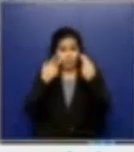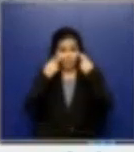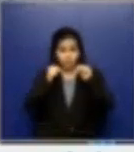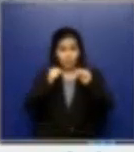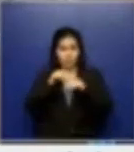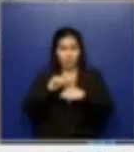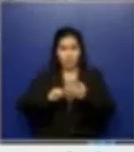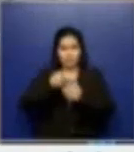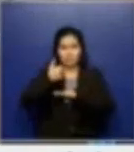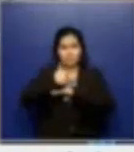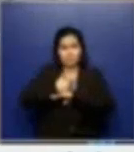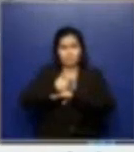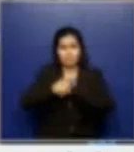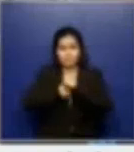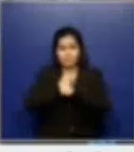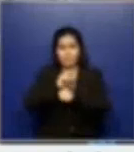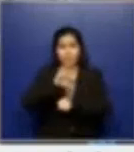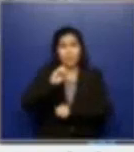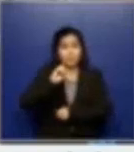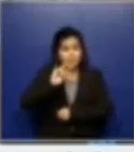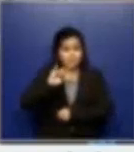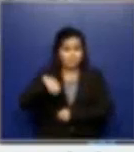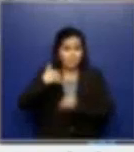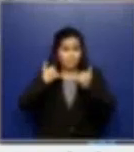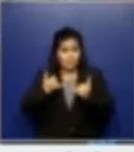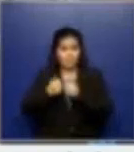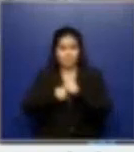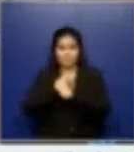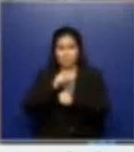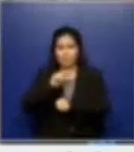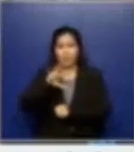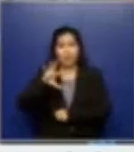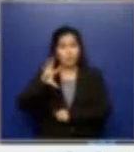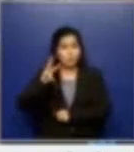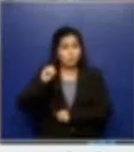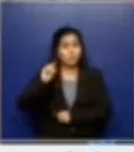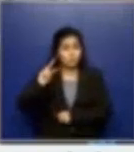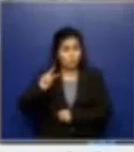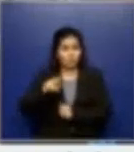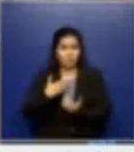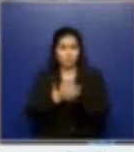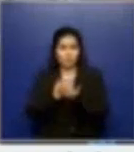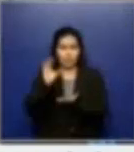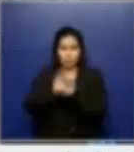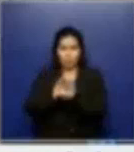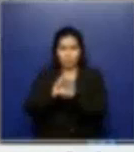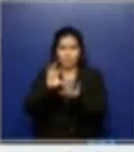57มาถึงวันนี้ปี62เนี่ยท่านใช้งบประมาณไปกับน้